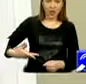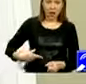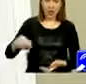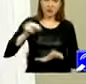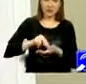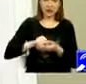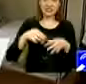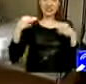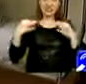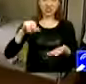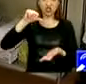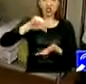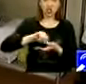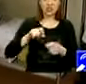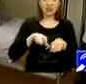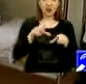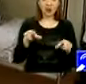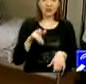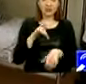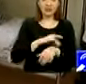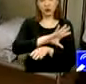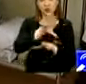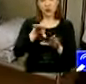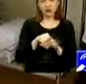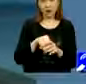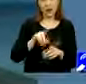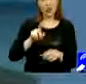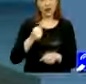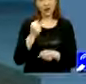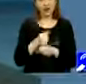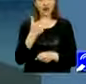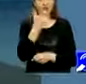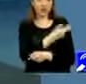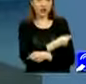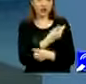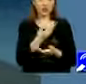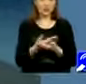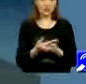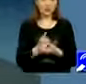doar 10 centre sau cabinete de medici de familie care administrează vaccinul anticovid.